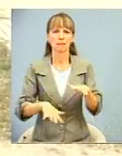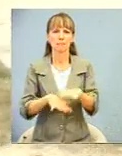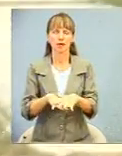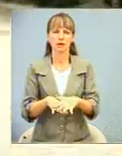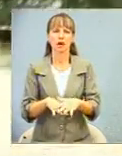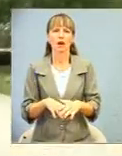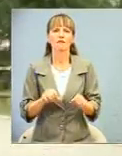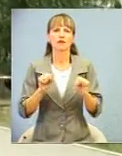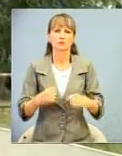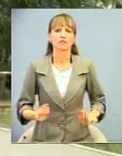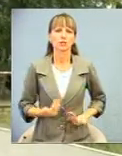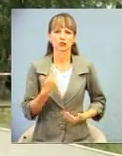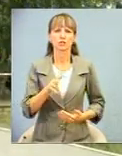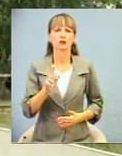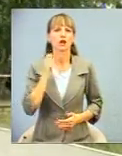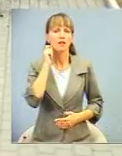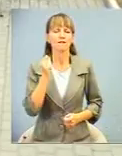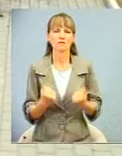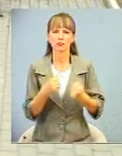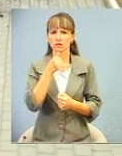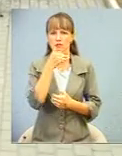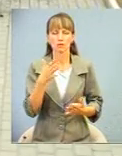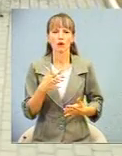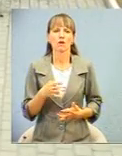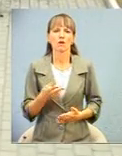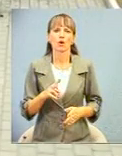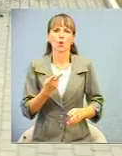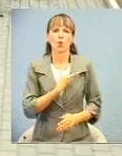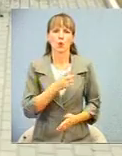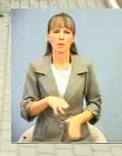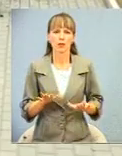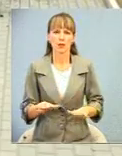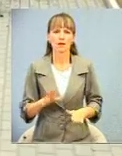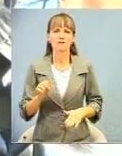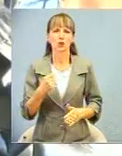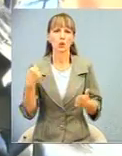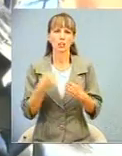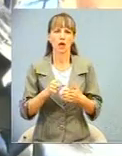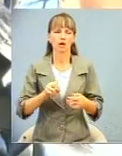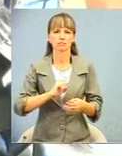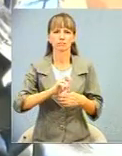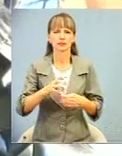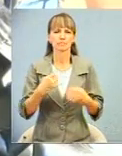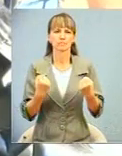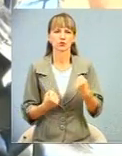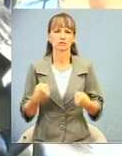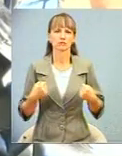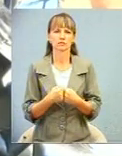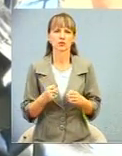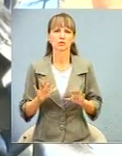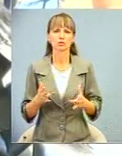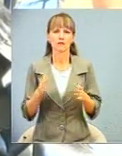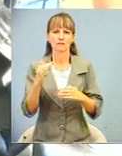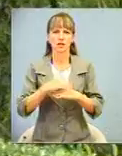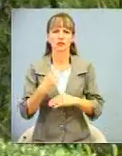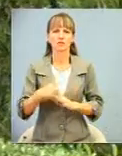Шансів вижити 33-річний водій не мав, загинув на місці. Від удару його викинуло з машини. ДТП трапилося ввечері 28